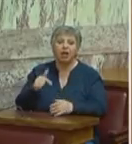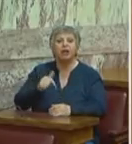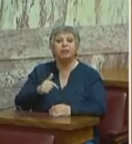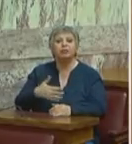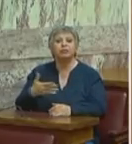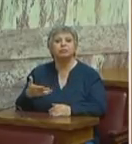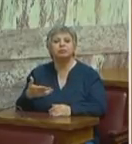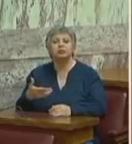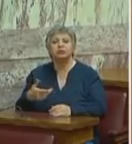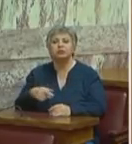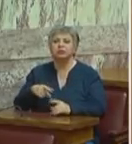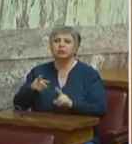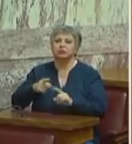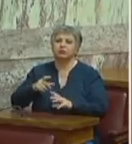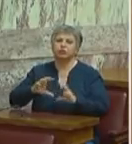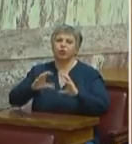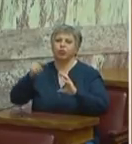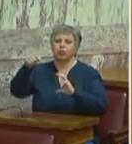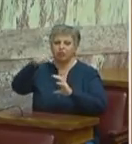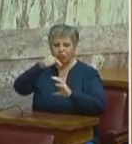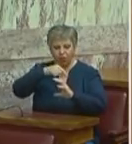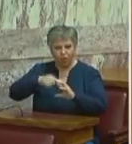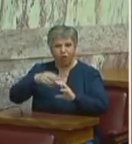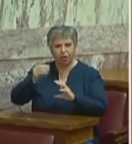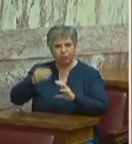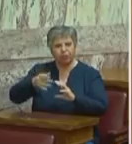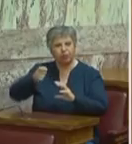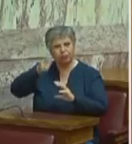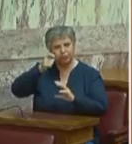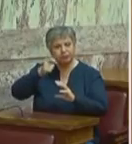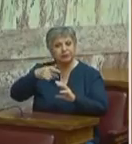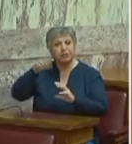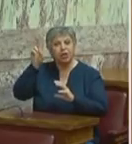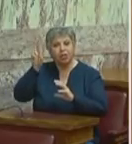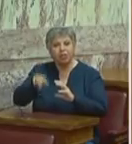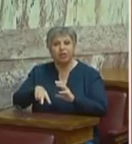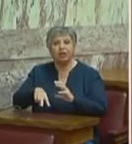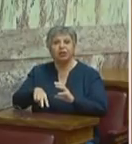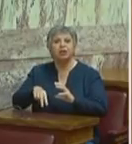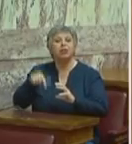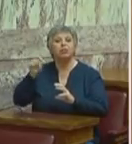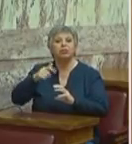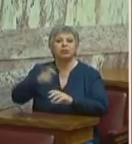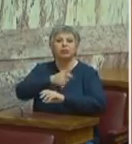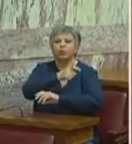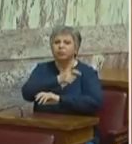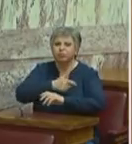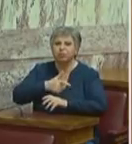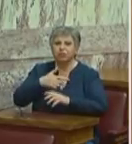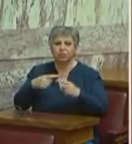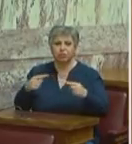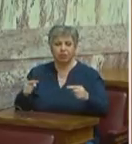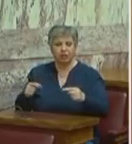από μια πολύ μεγάλη μερίδα κρατών μελών του Οργανισμού Ηνωμένων Εθνών, από την